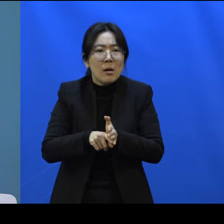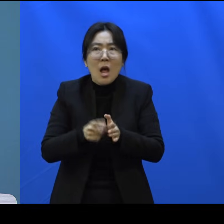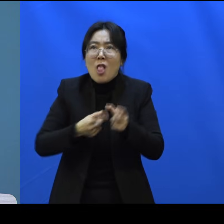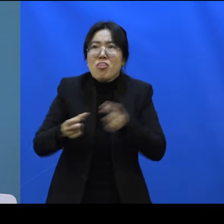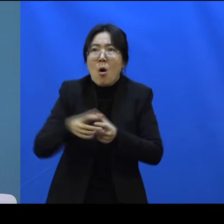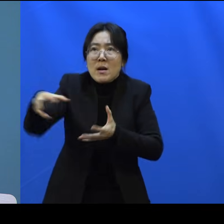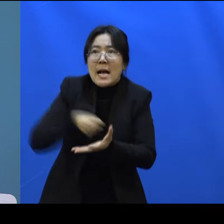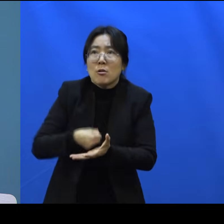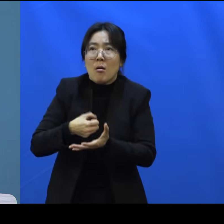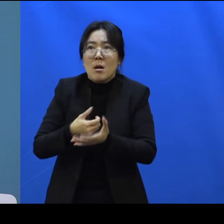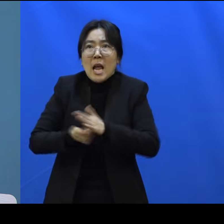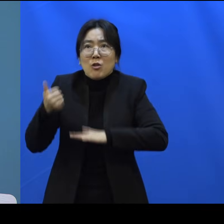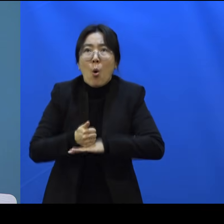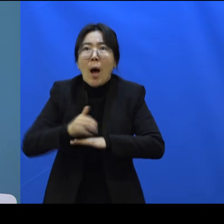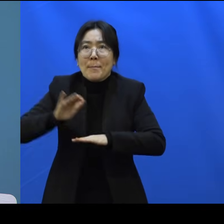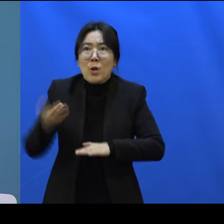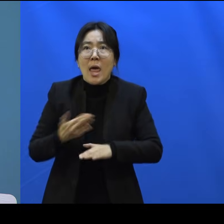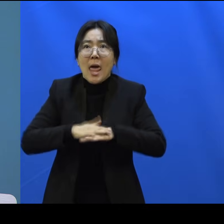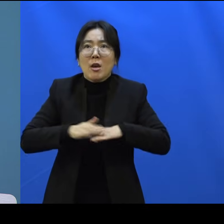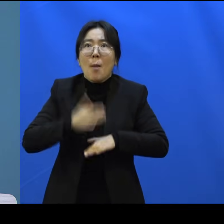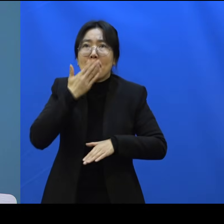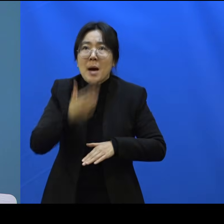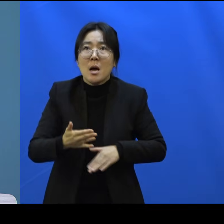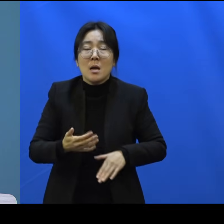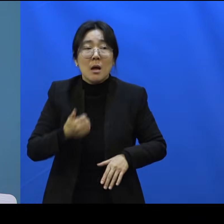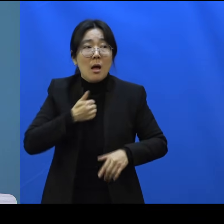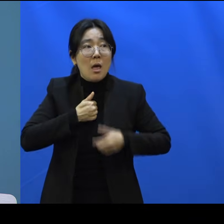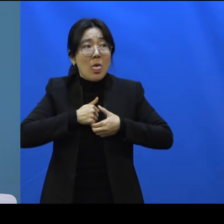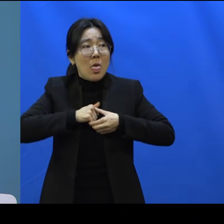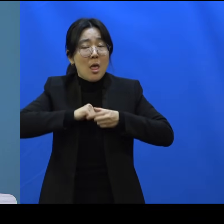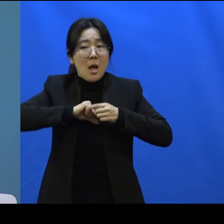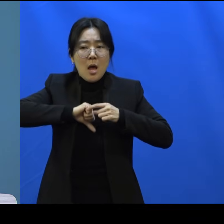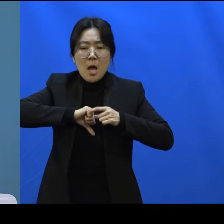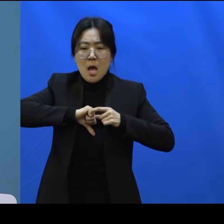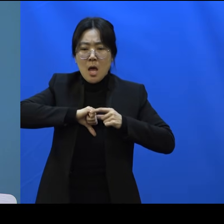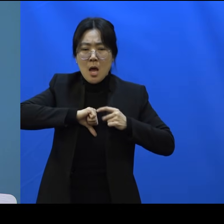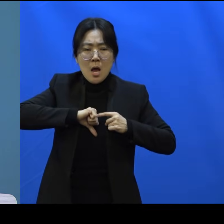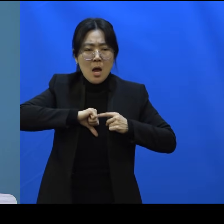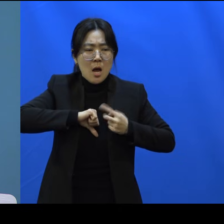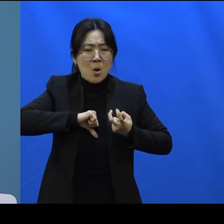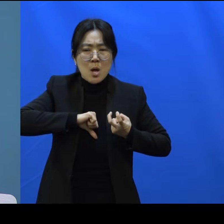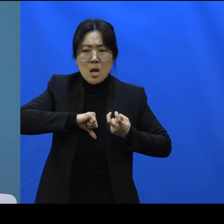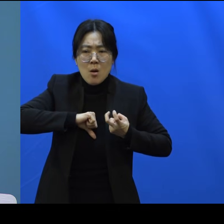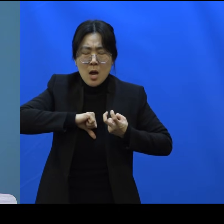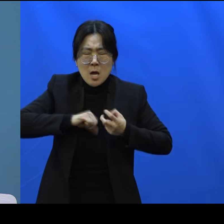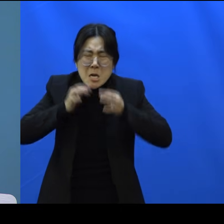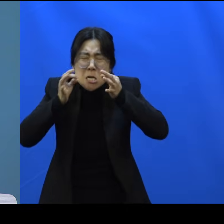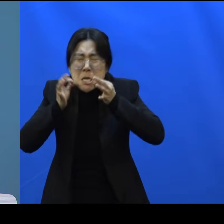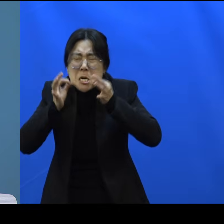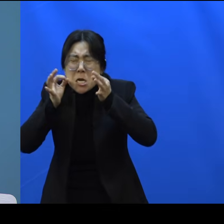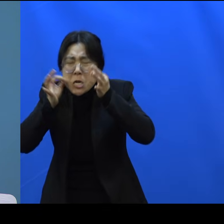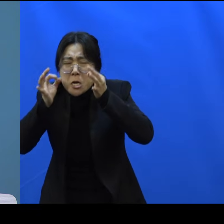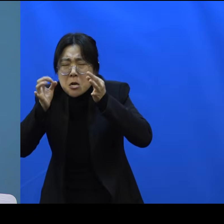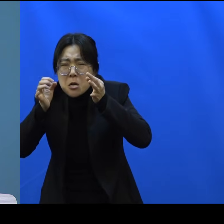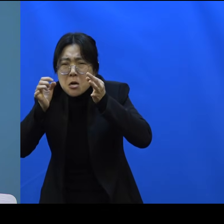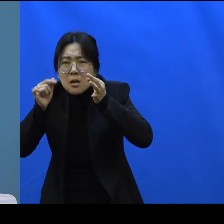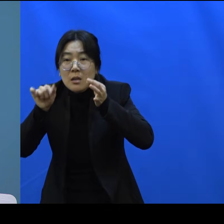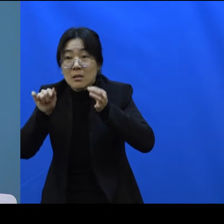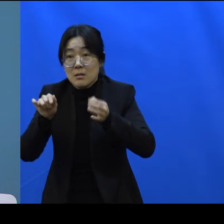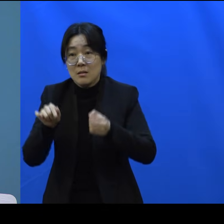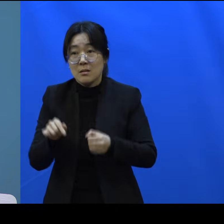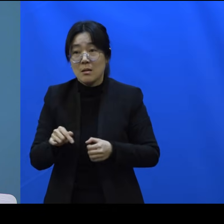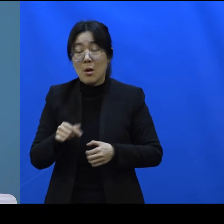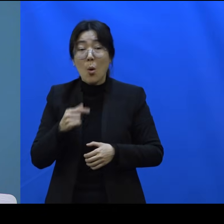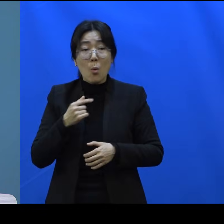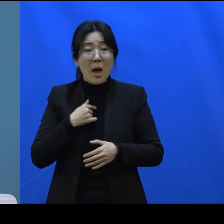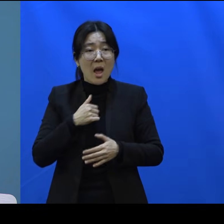것들을 낮은 자존감을 덮으려고 하는, 뭐 거기에서 노력해서 좋은 것도 있지만 그 내면에는 뭐예요?